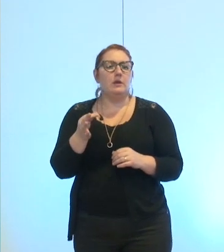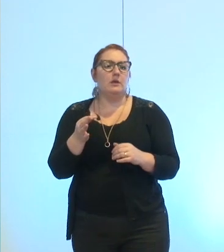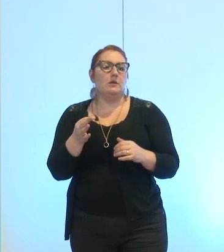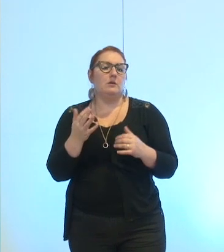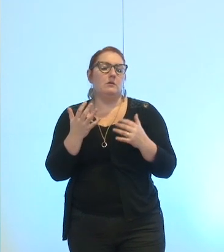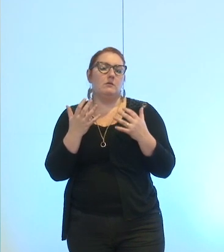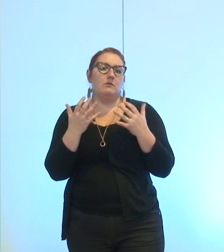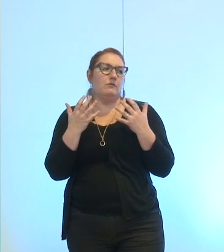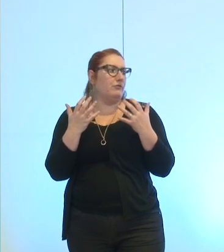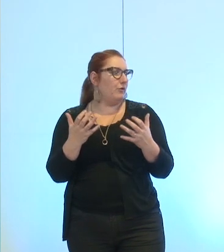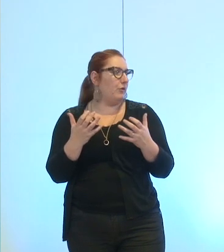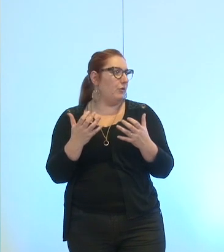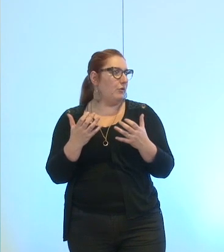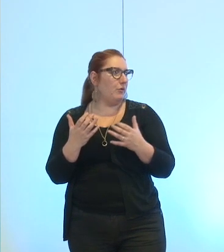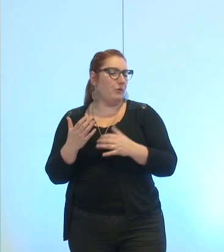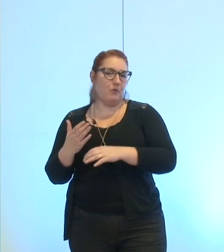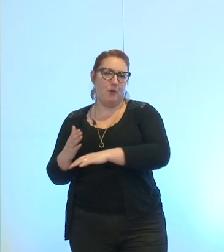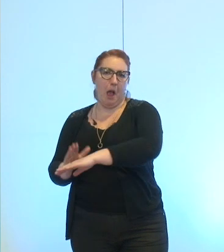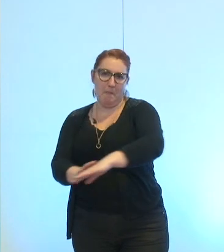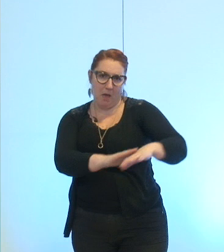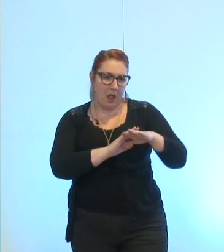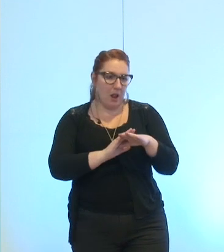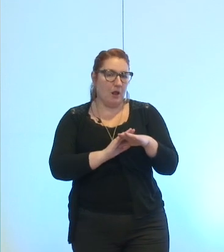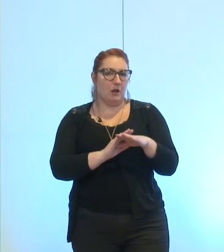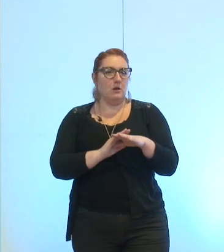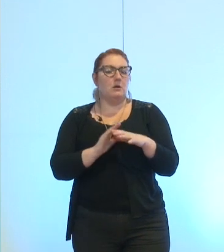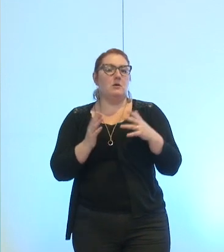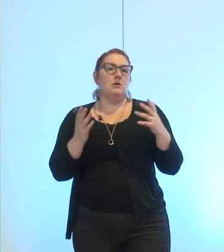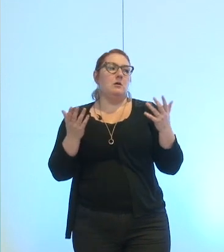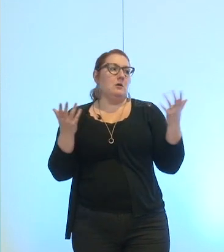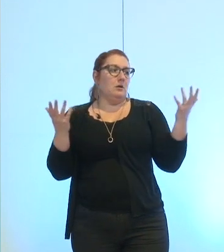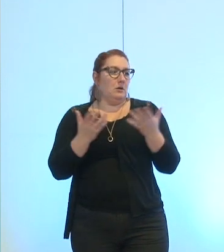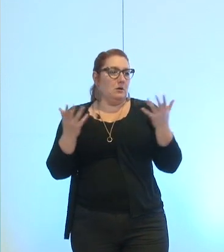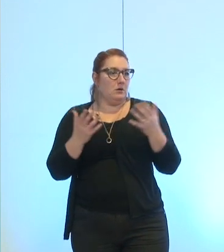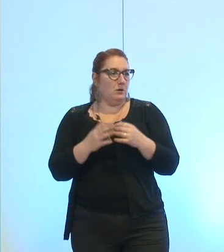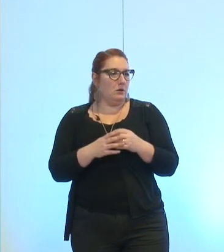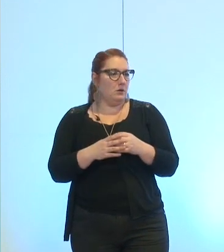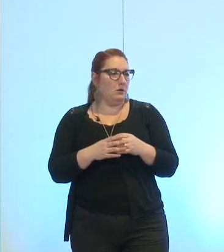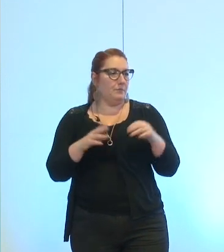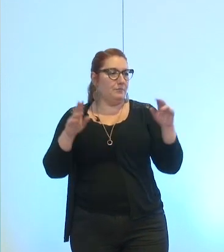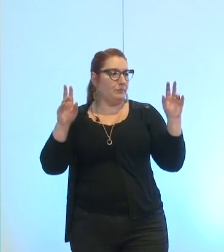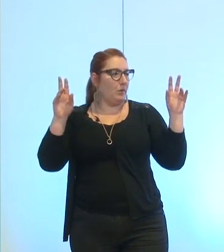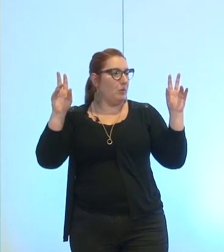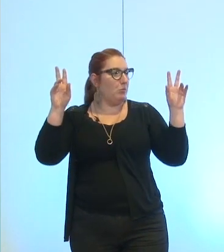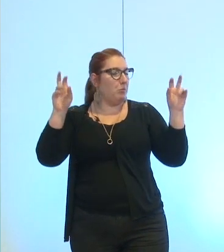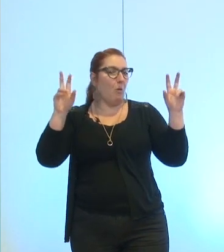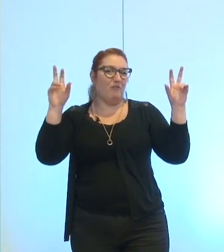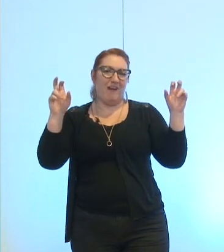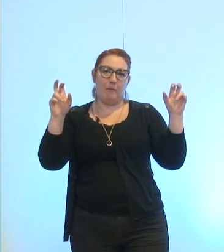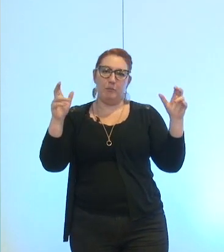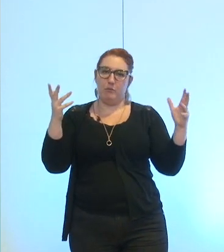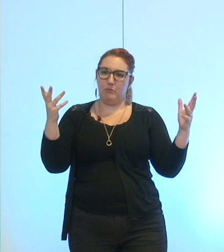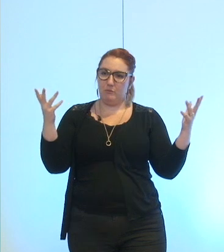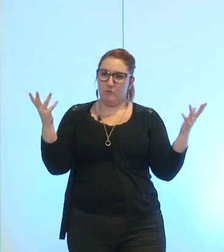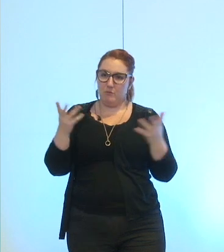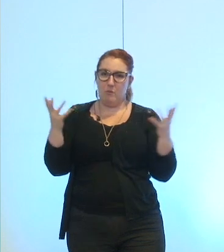pour rappeler que s'il est un domaine où proverbe qui dit que les chemins de l'enfer sont pés de